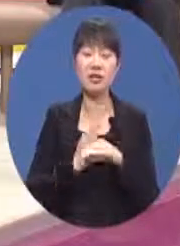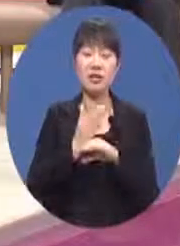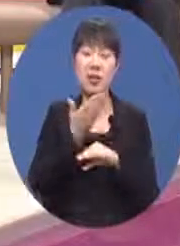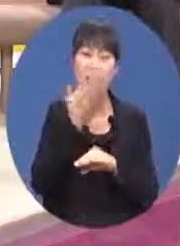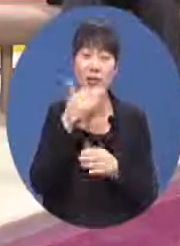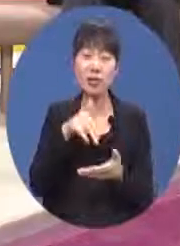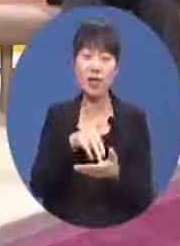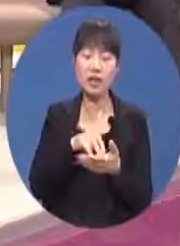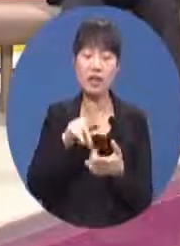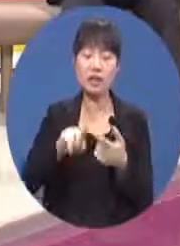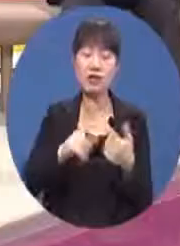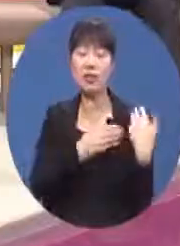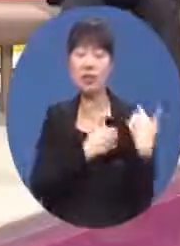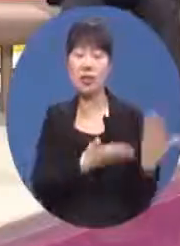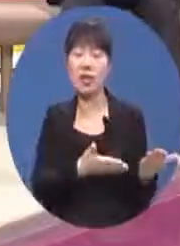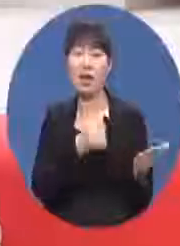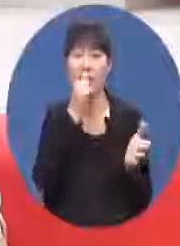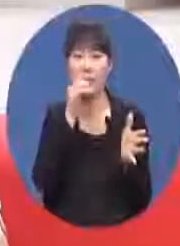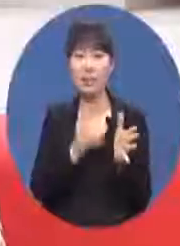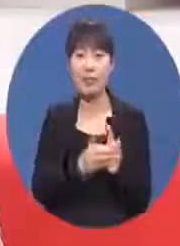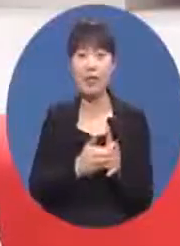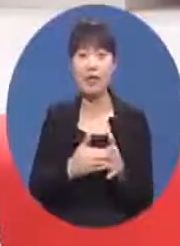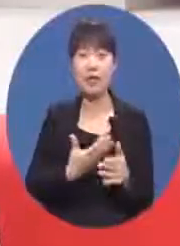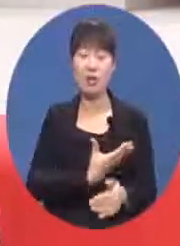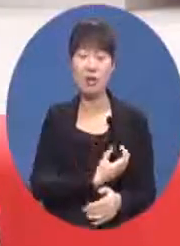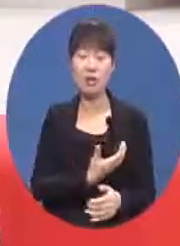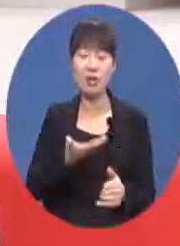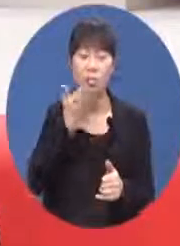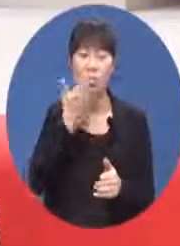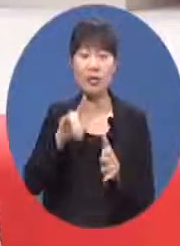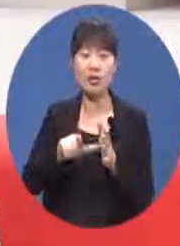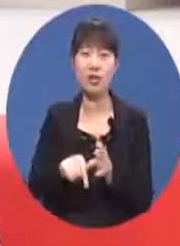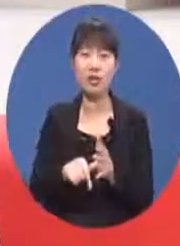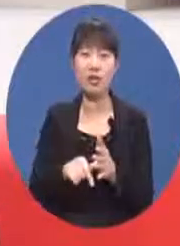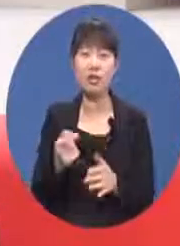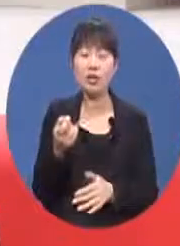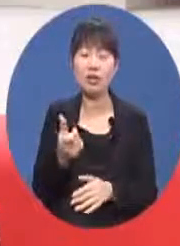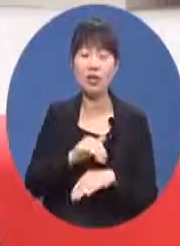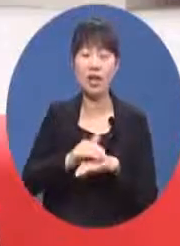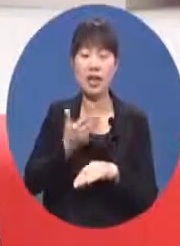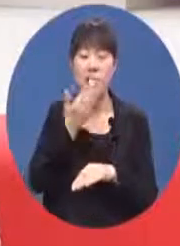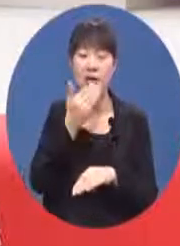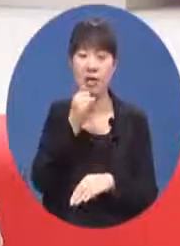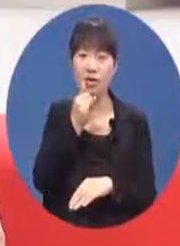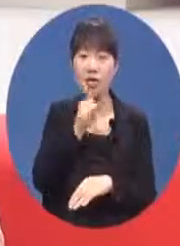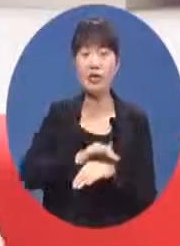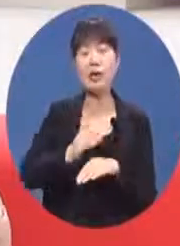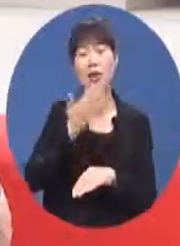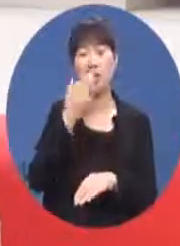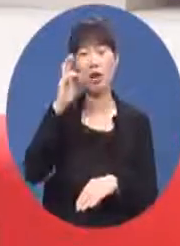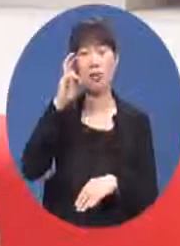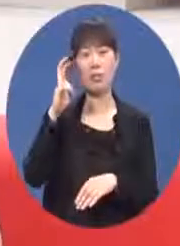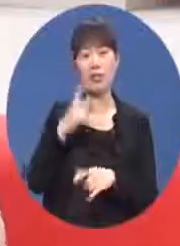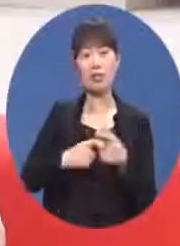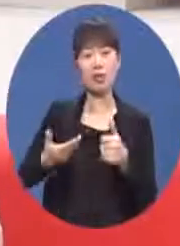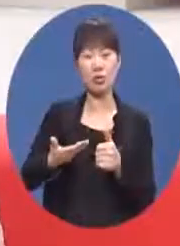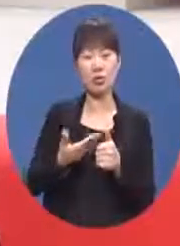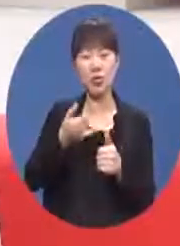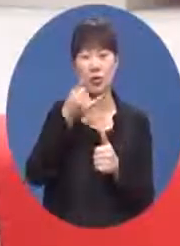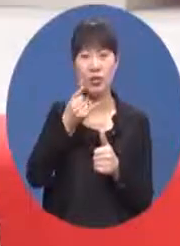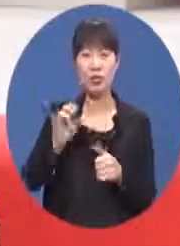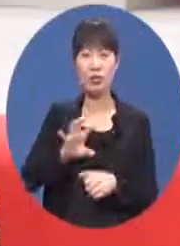과식하는 상태를 그대로 방치한 경우입니다. 분유를 먹을 때도 아이들이 조금 잘 먹는다 하면 잘 먹네 하고 조금 더 주고